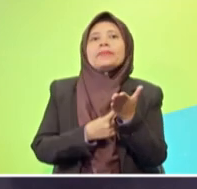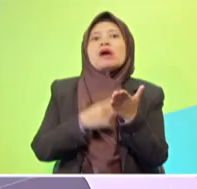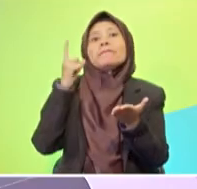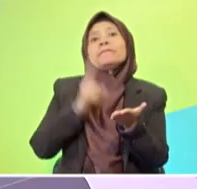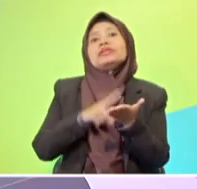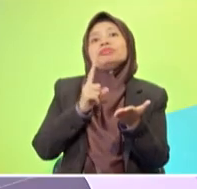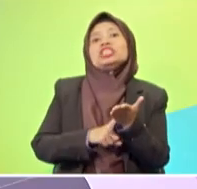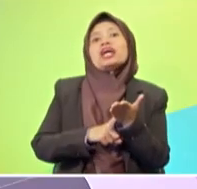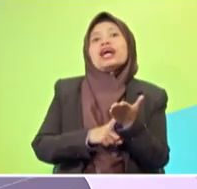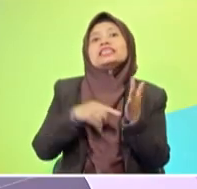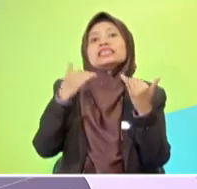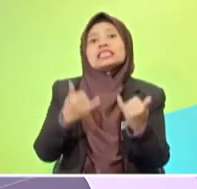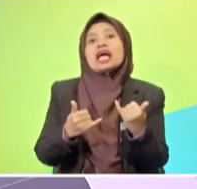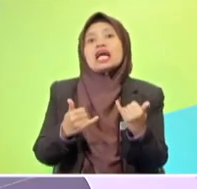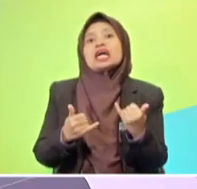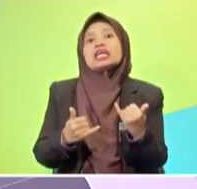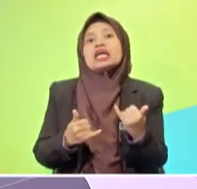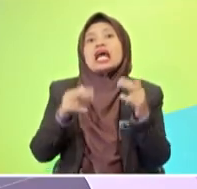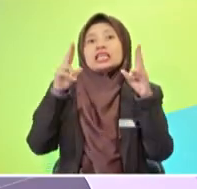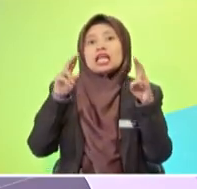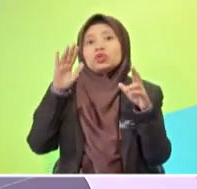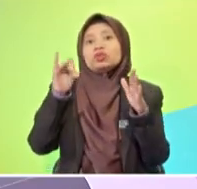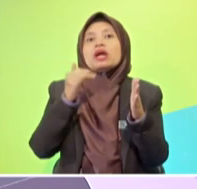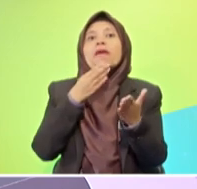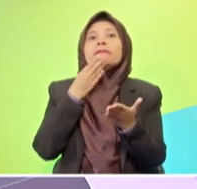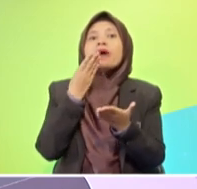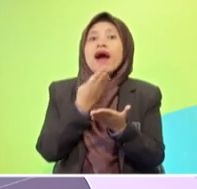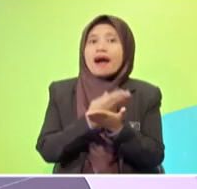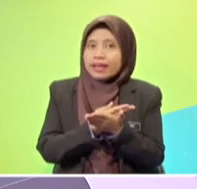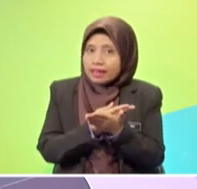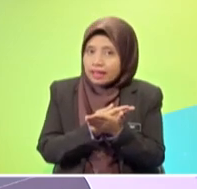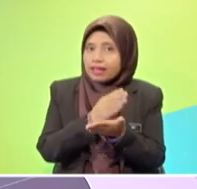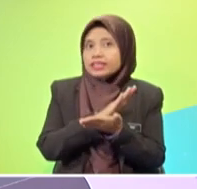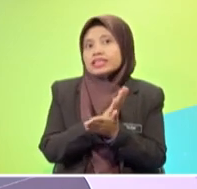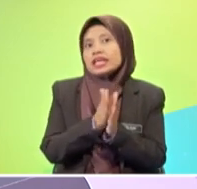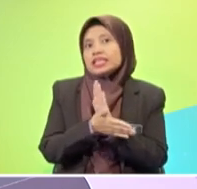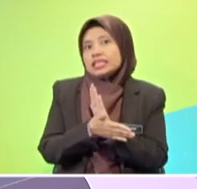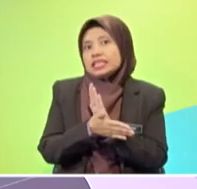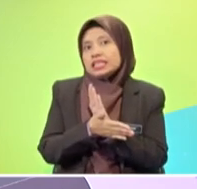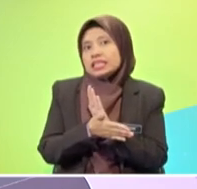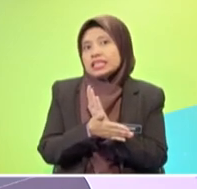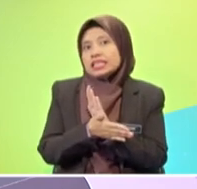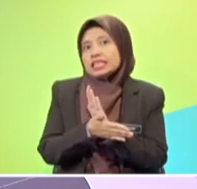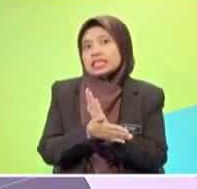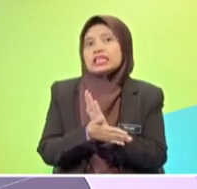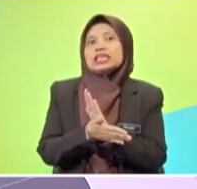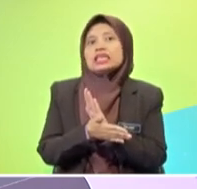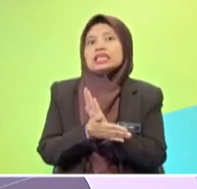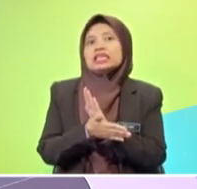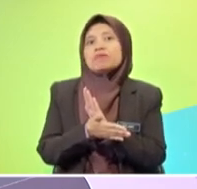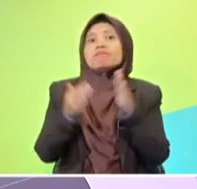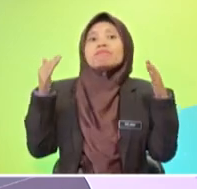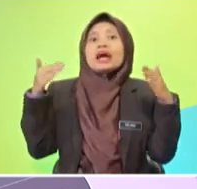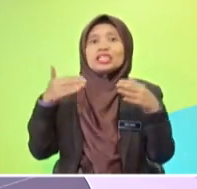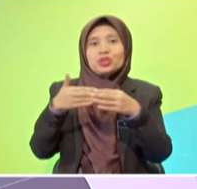yang kali ini ialah yang baik jadi teladan kembang harum dari dasar hati indah santun oleh Halus